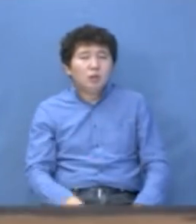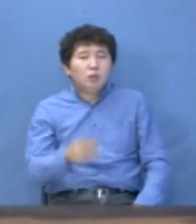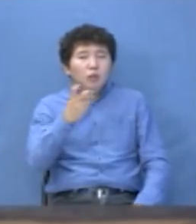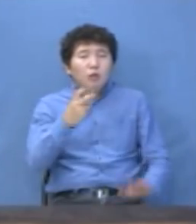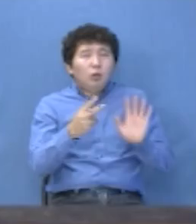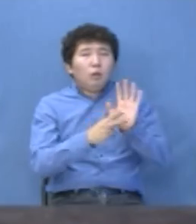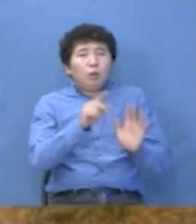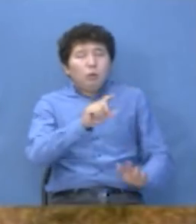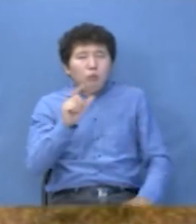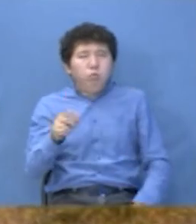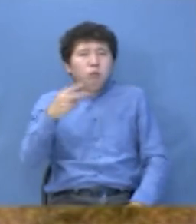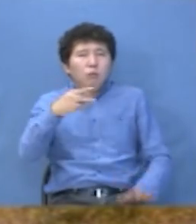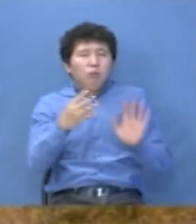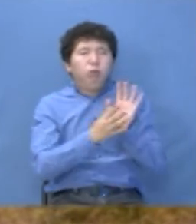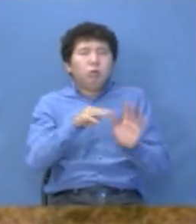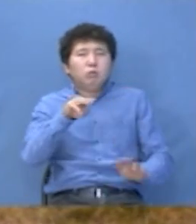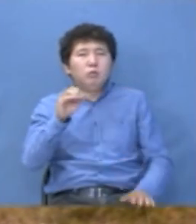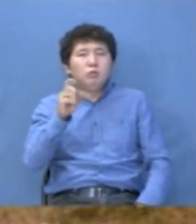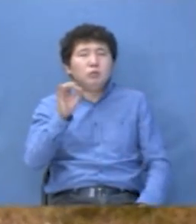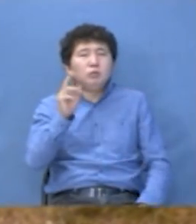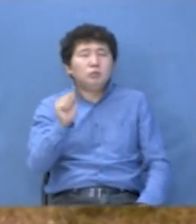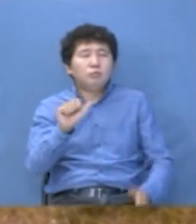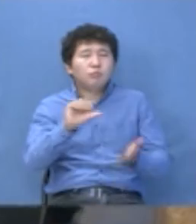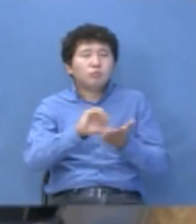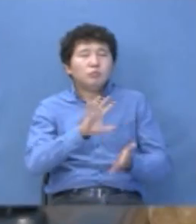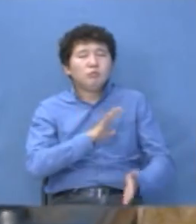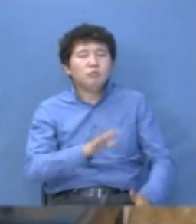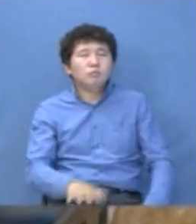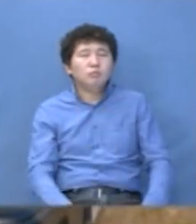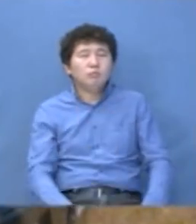207 адам мен 29 техника жұмылдырылды. Сая Жарасқызы, Алтай ақпарат.